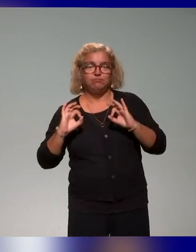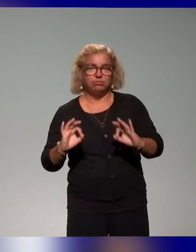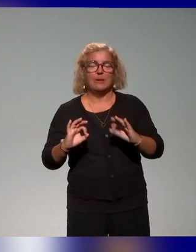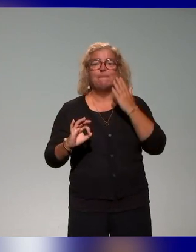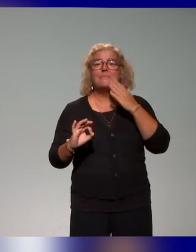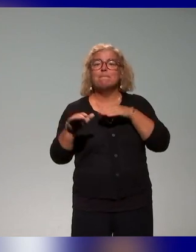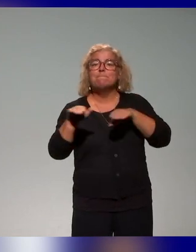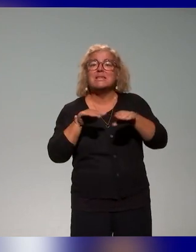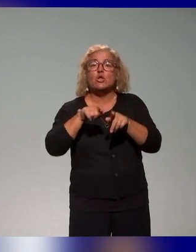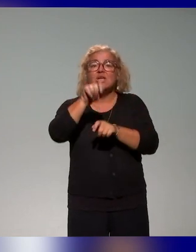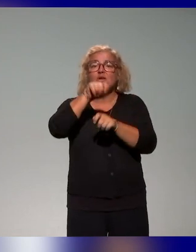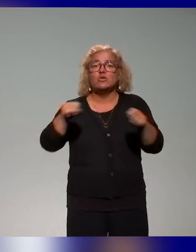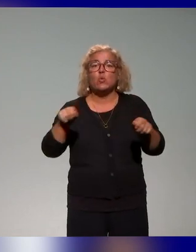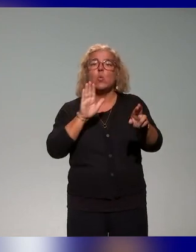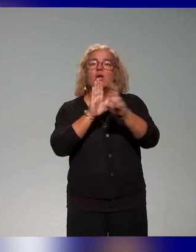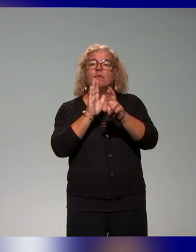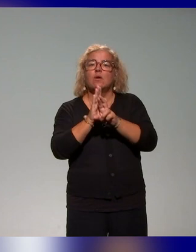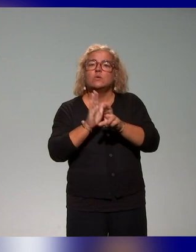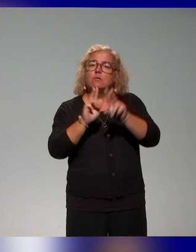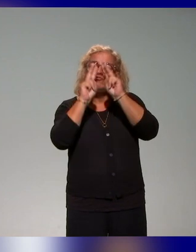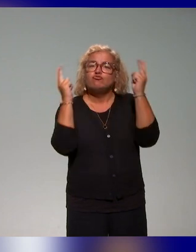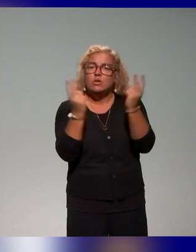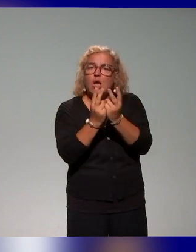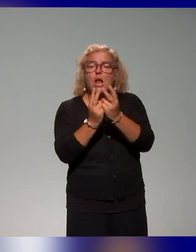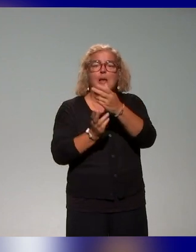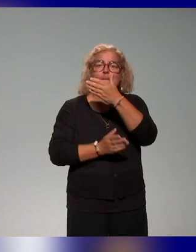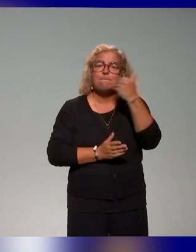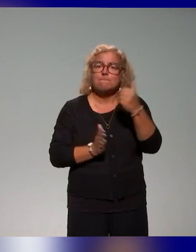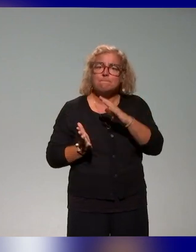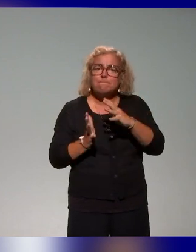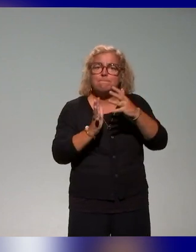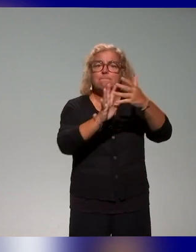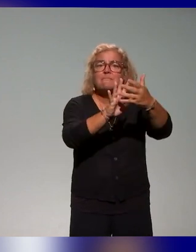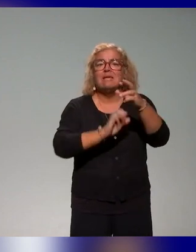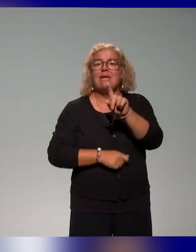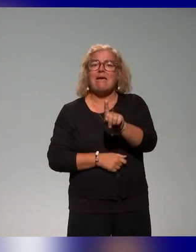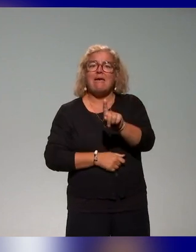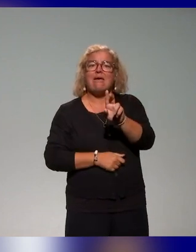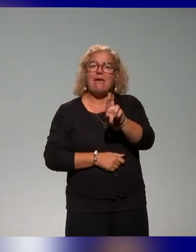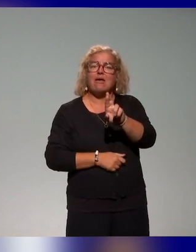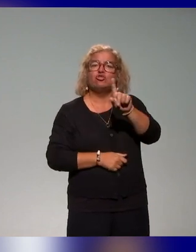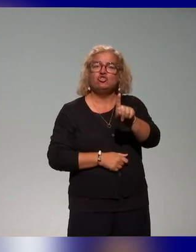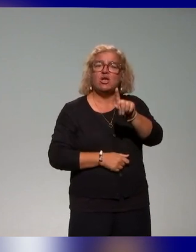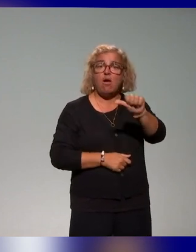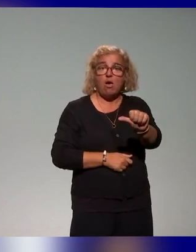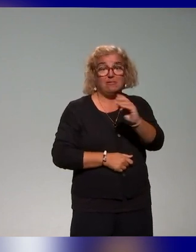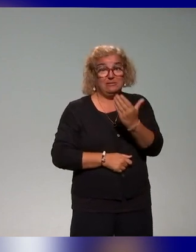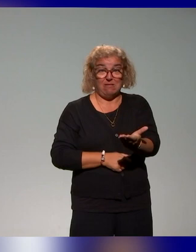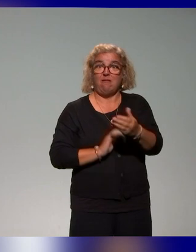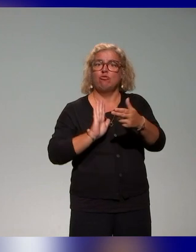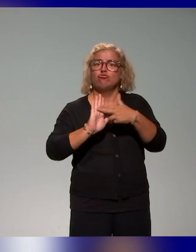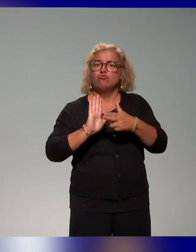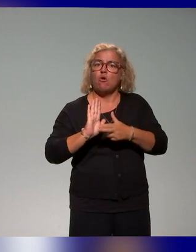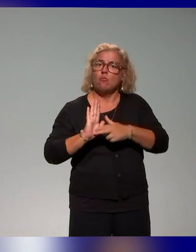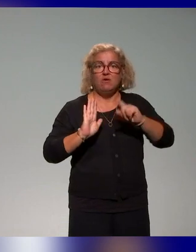la méthode d'évaluation qui s'appelle le référentiel général d'amélioration d'accessibilité, RGAA. Tout ça, c'est des normes auxquelles il faut